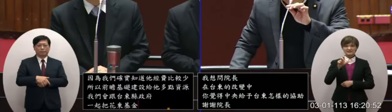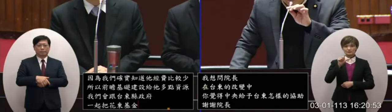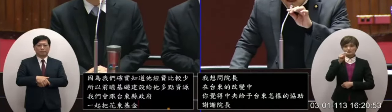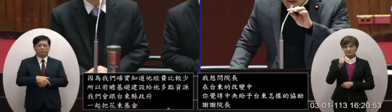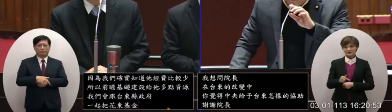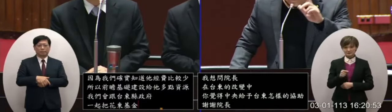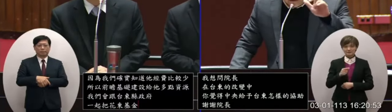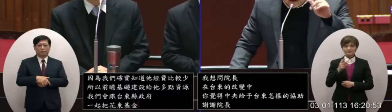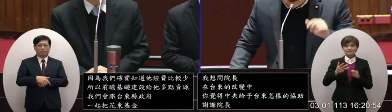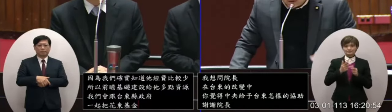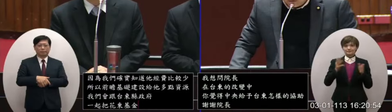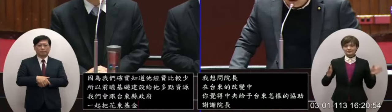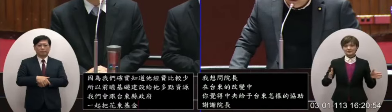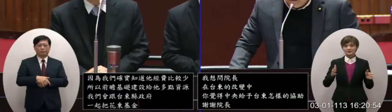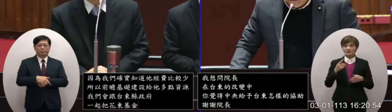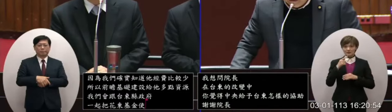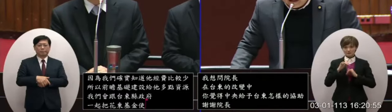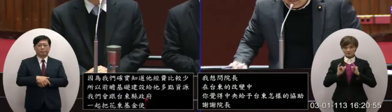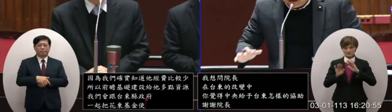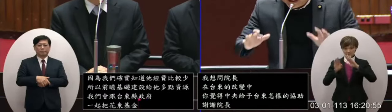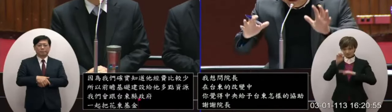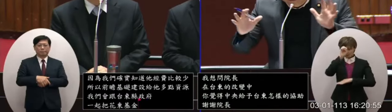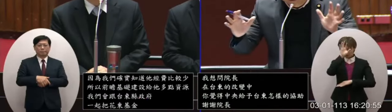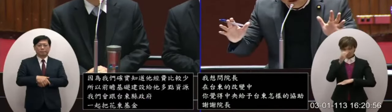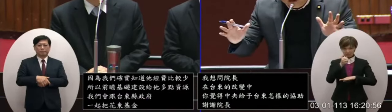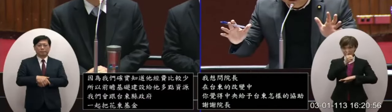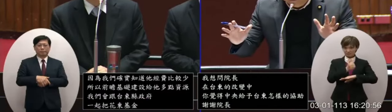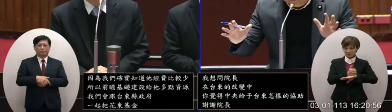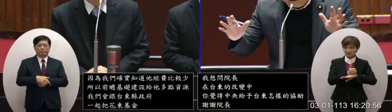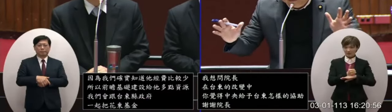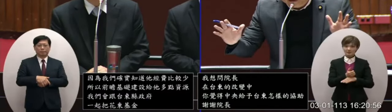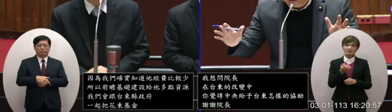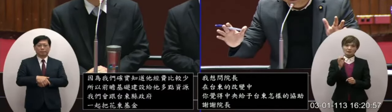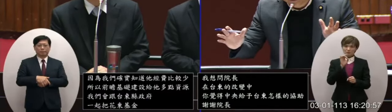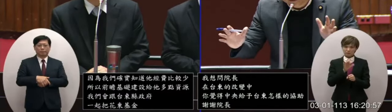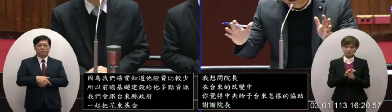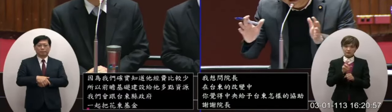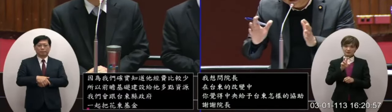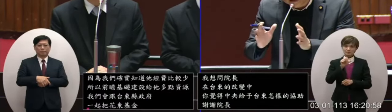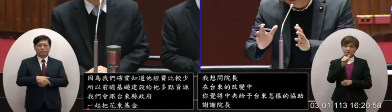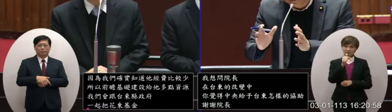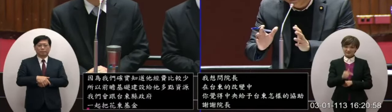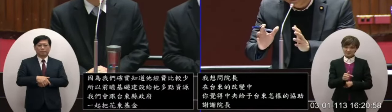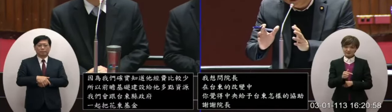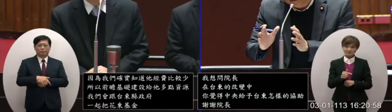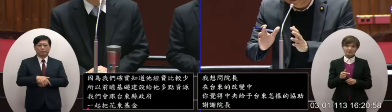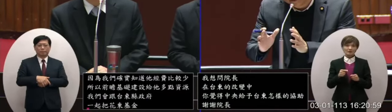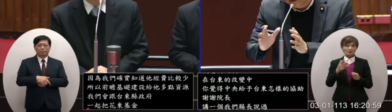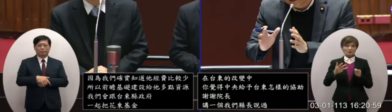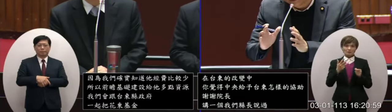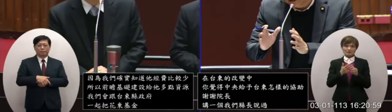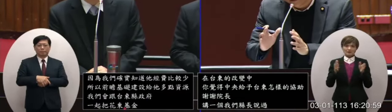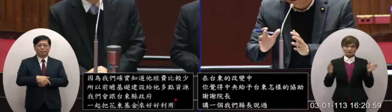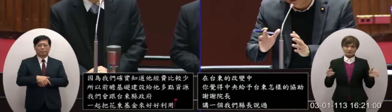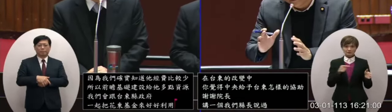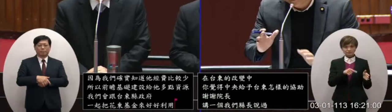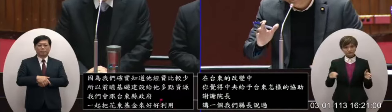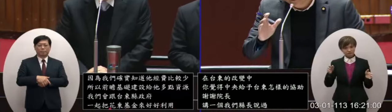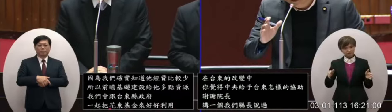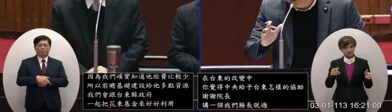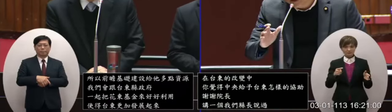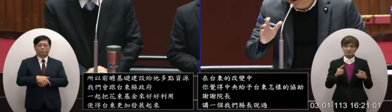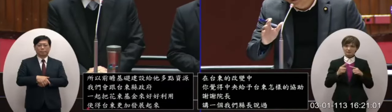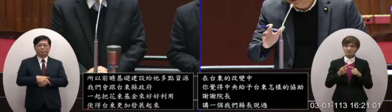八年民进党执政75亿，这么大的土地人口，这么大的土地，这样少的人口，用这样分配其实不太公